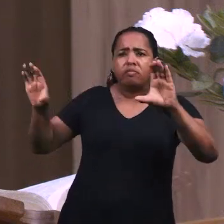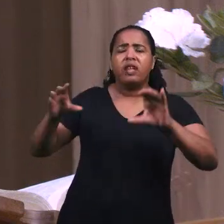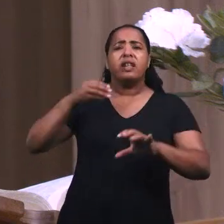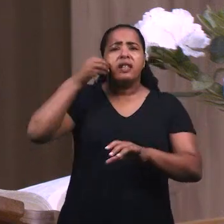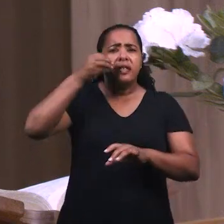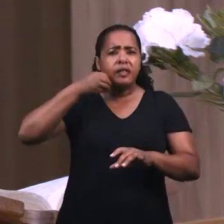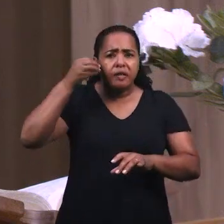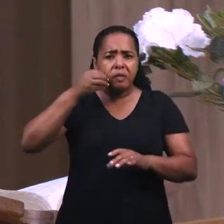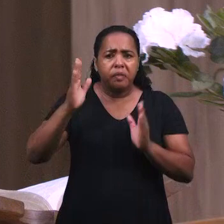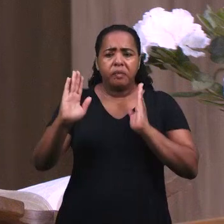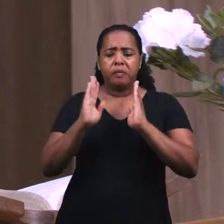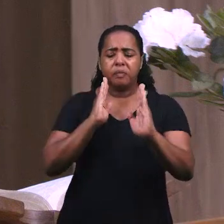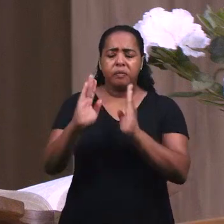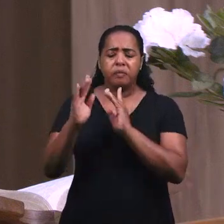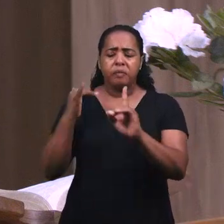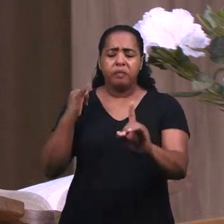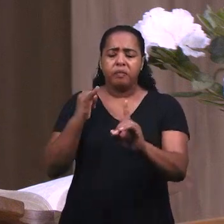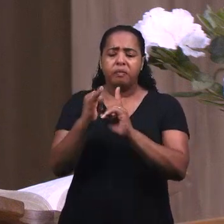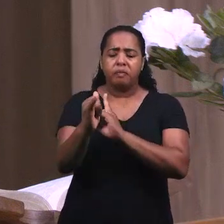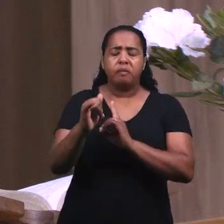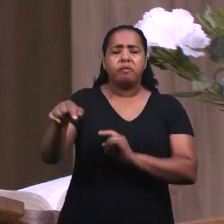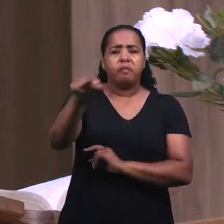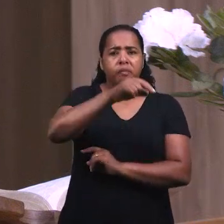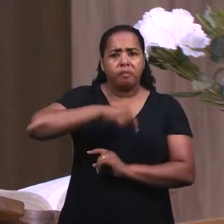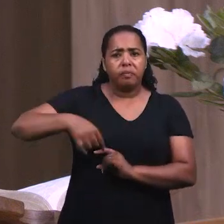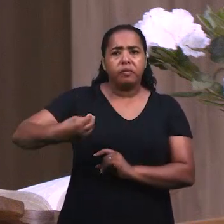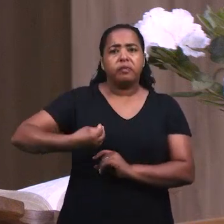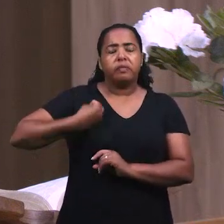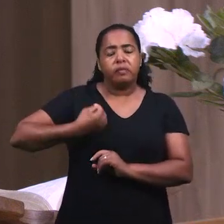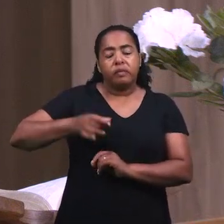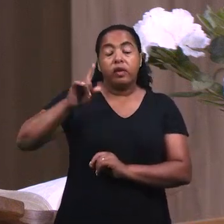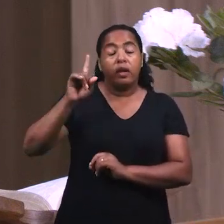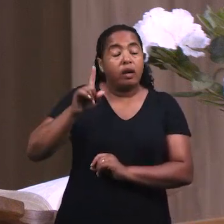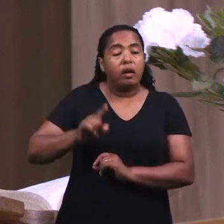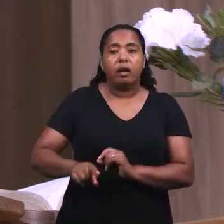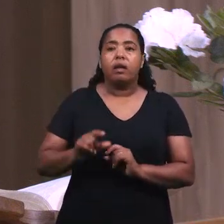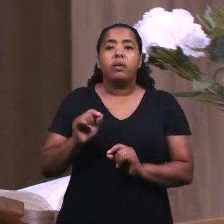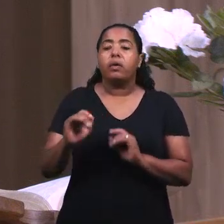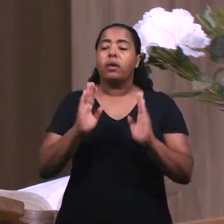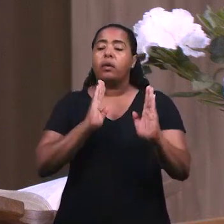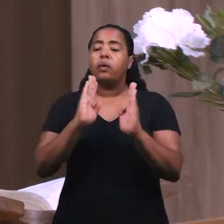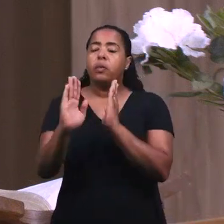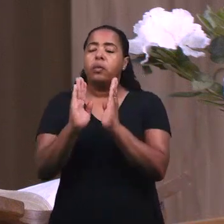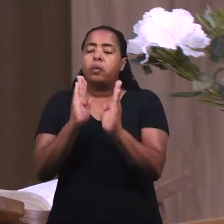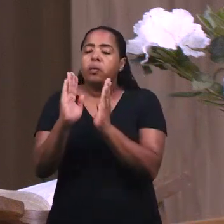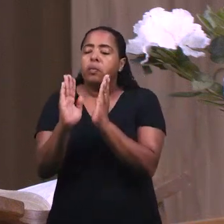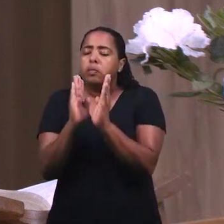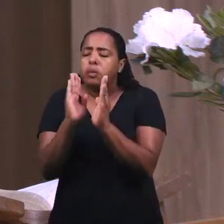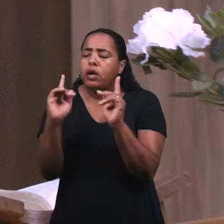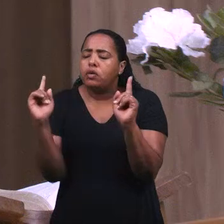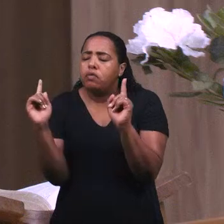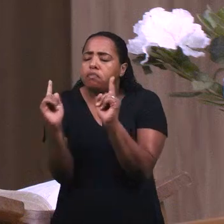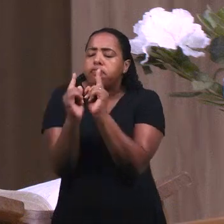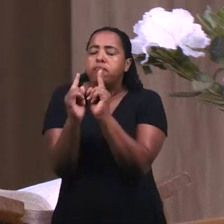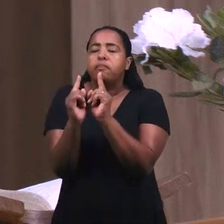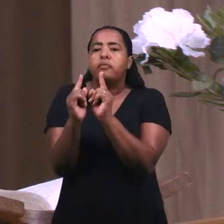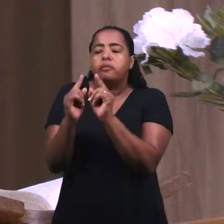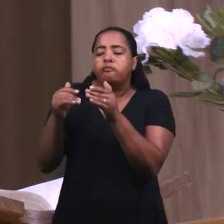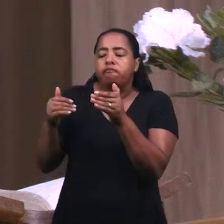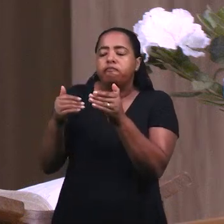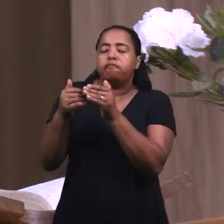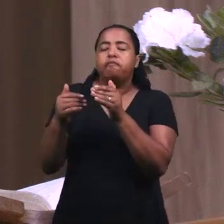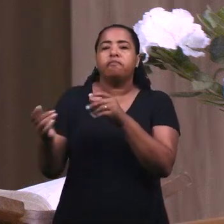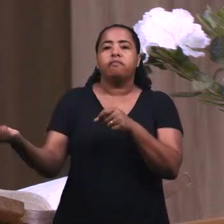à propos du moment prophétique que nous vivons, quel est le moment qui s'approche, le retour de ce